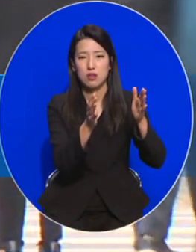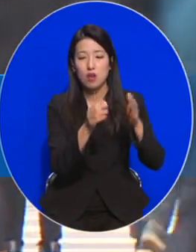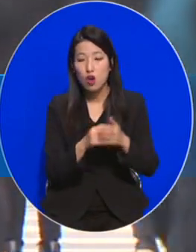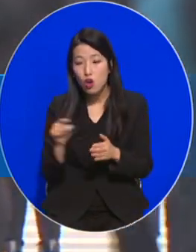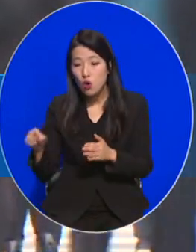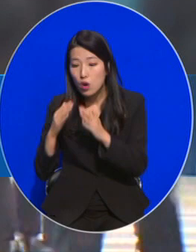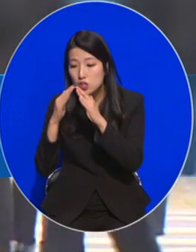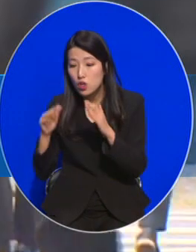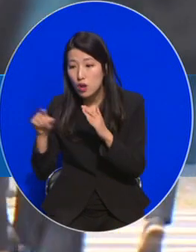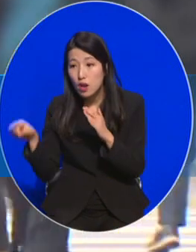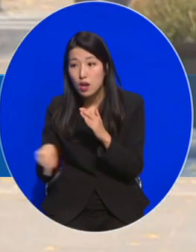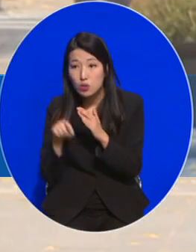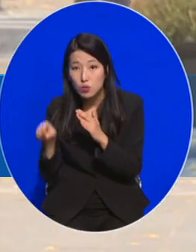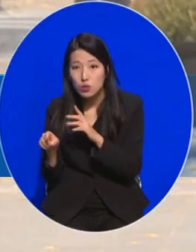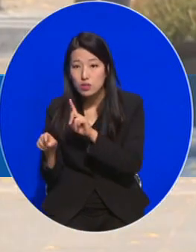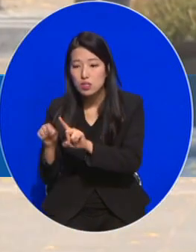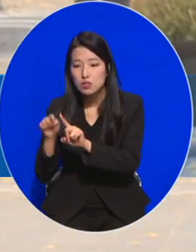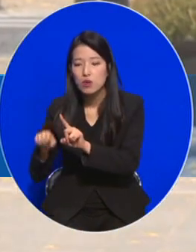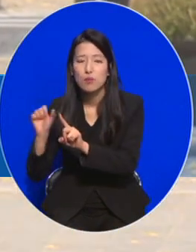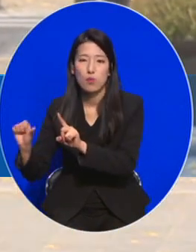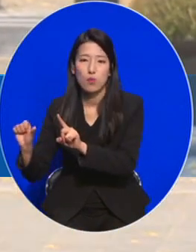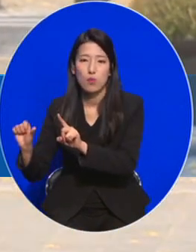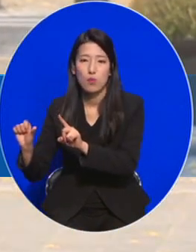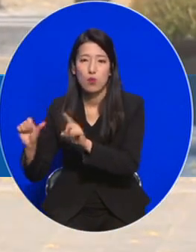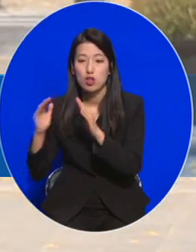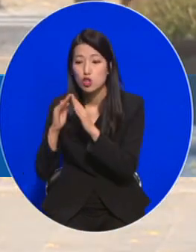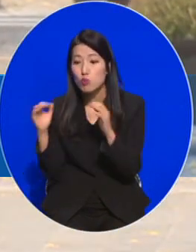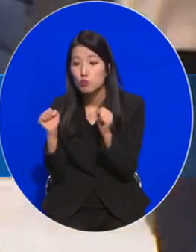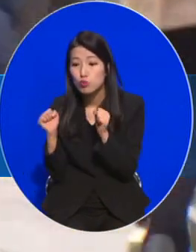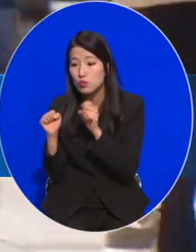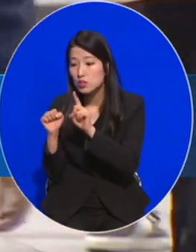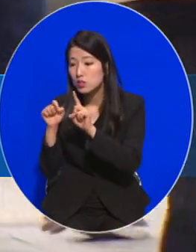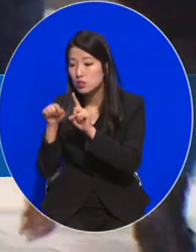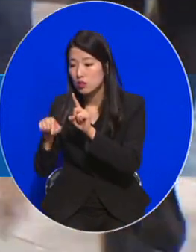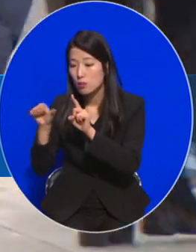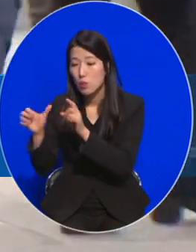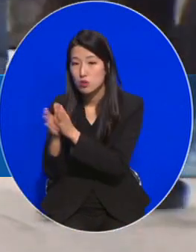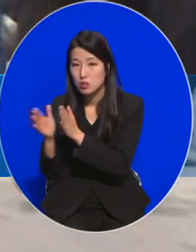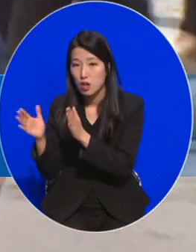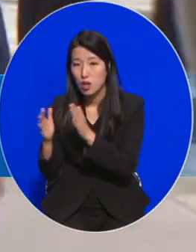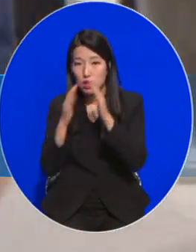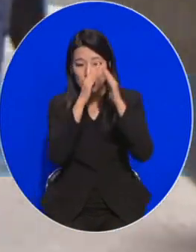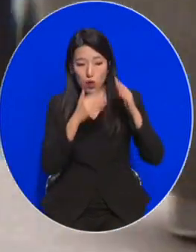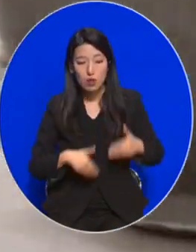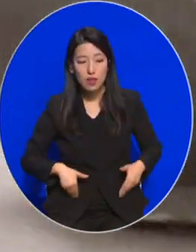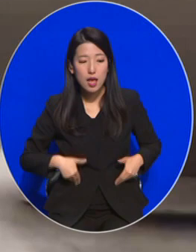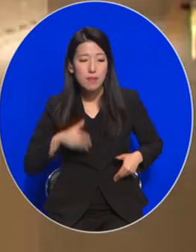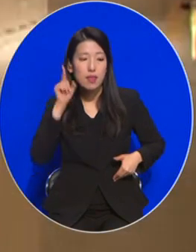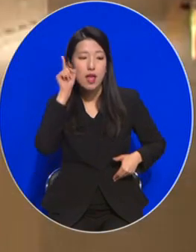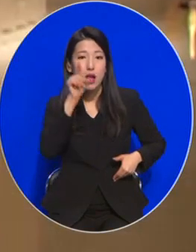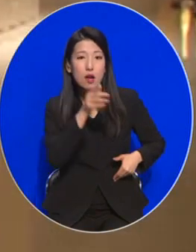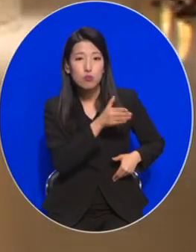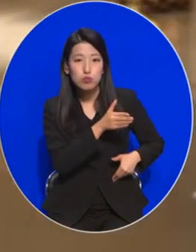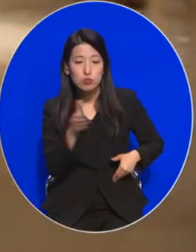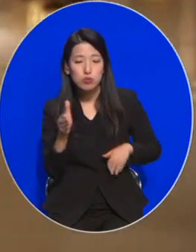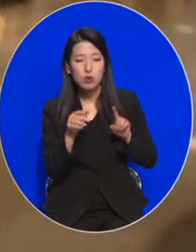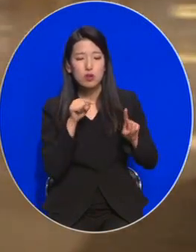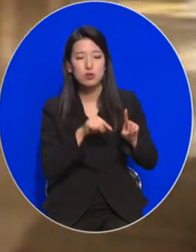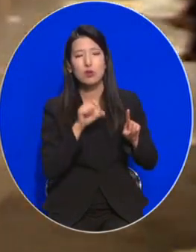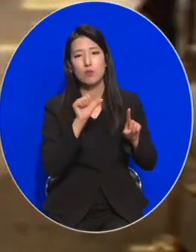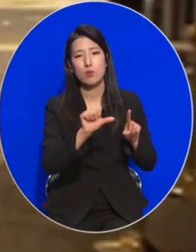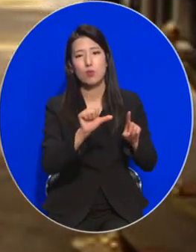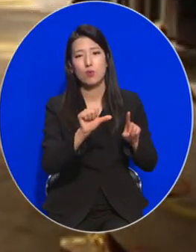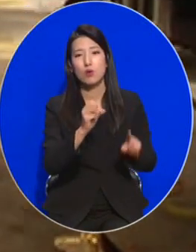단계 로 격상 되어 있습니다 전북 은 이미 시작됐고 전남은 내일 부터 시행합니다 거리두기 a